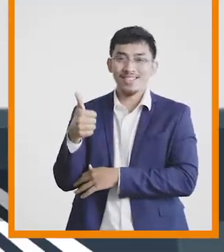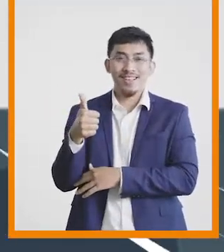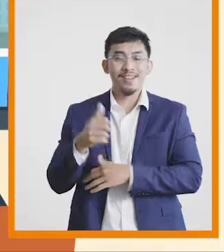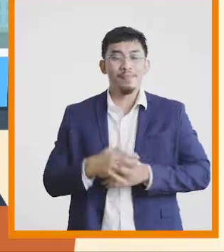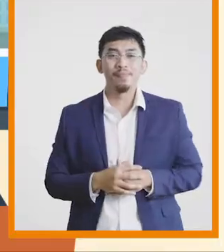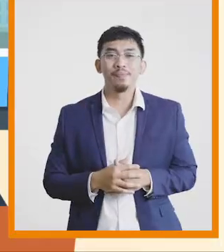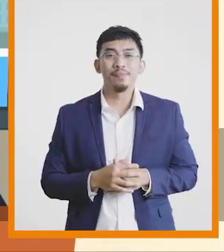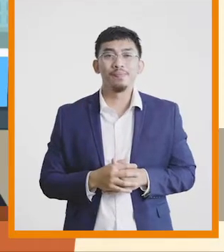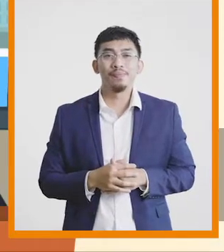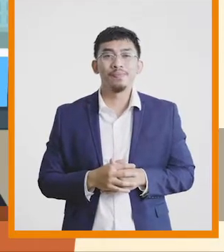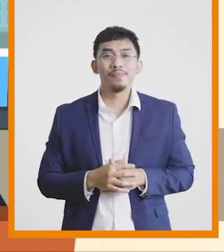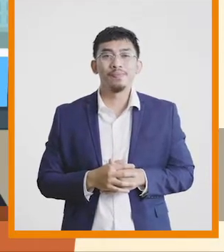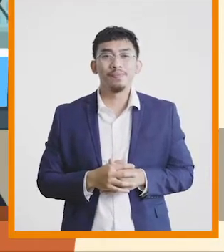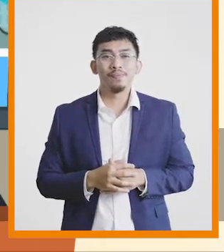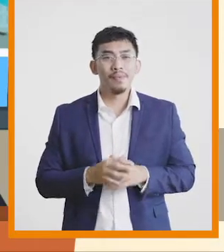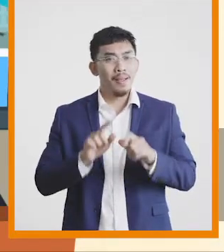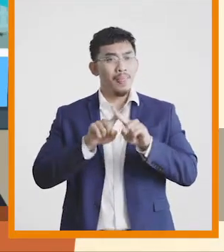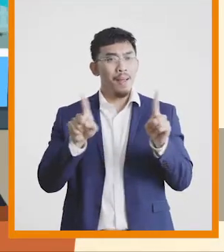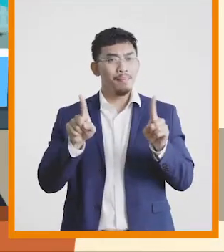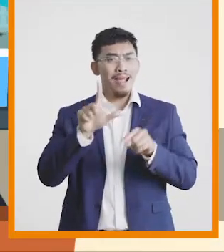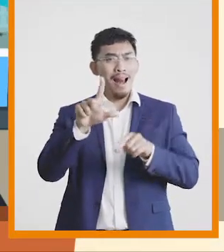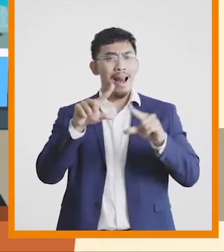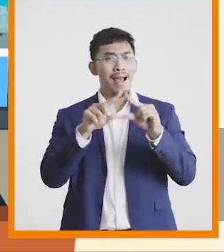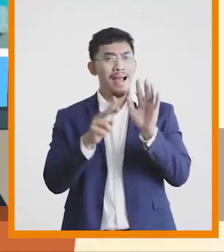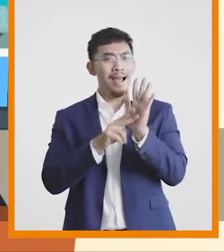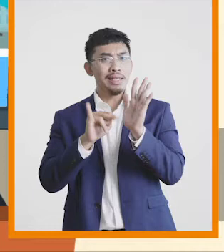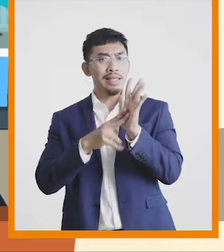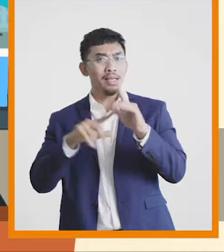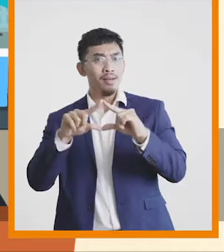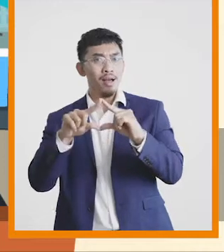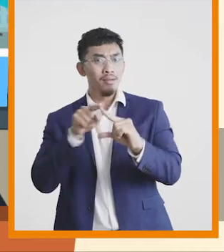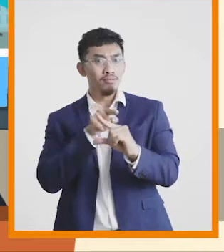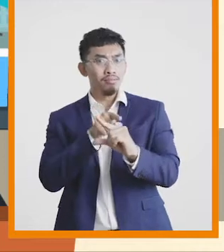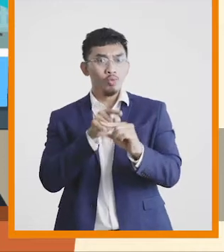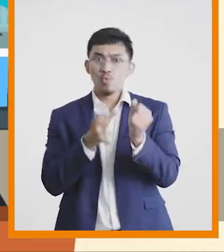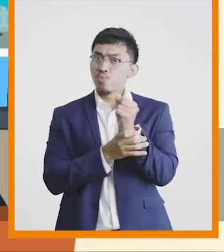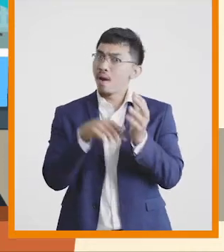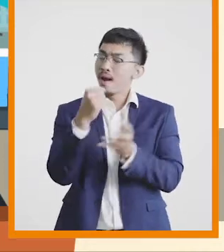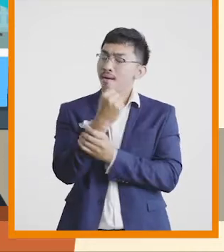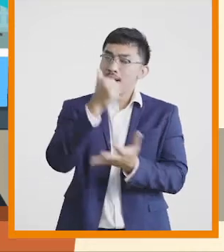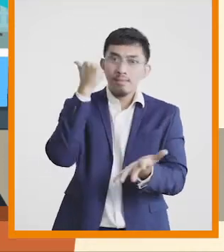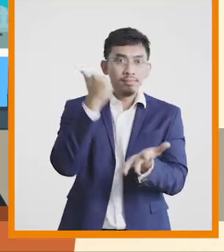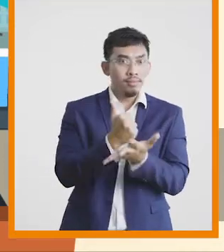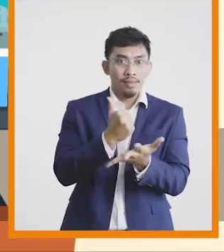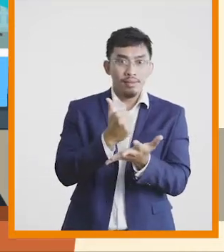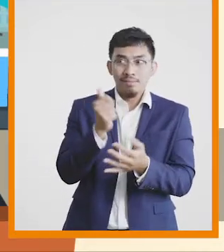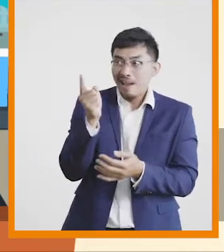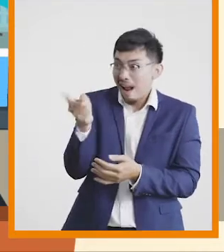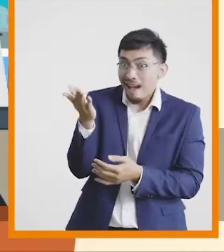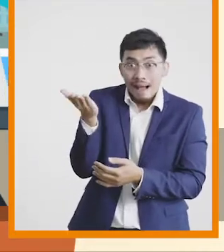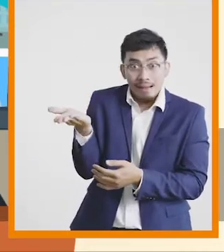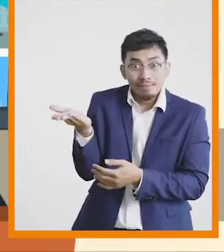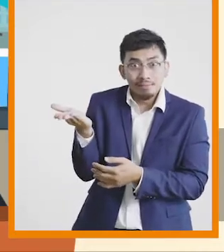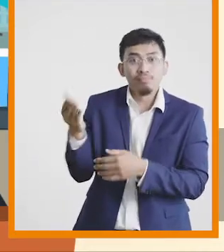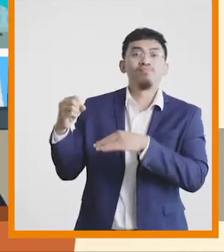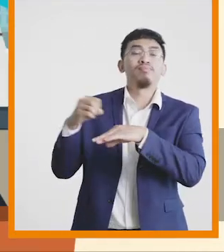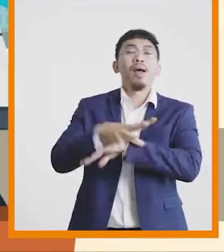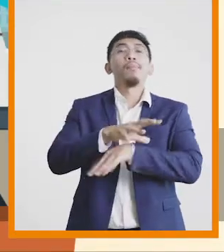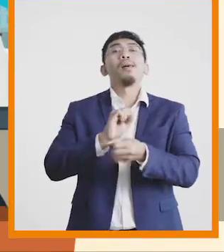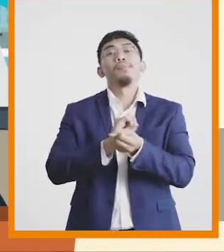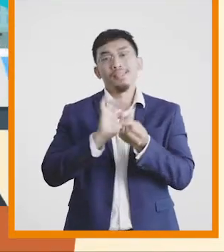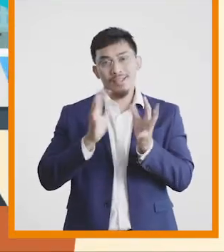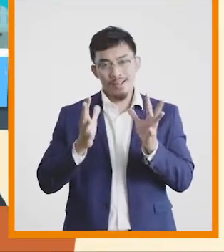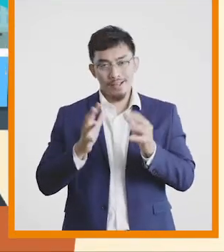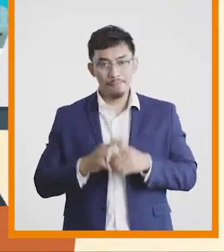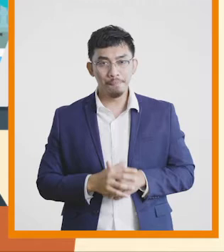sami. Sakewenten kewentenang pakibah jagat sane mewas dalanina taler pacang rawuh punike presiden ngewentenang kepancan